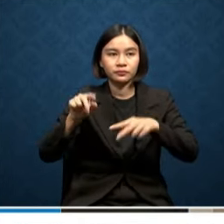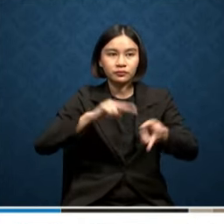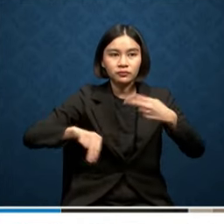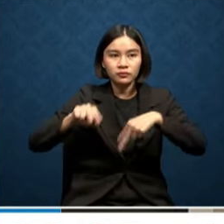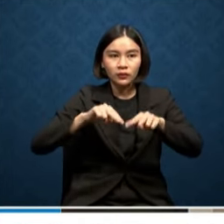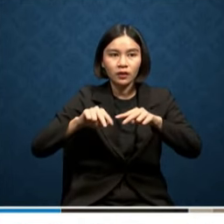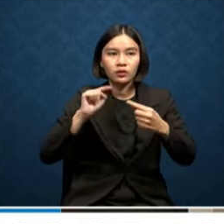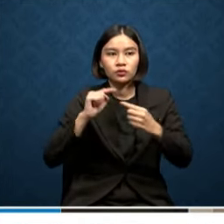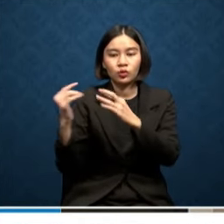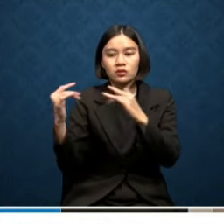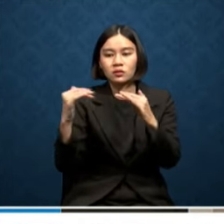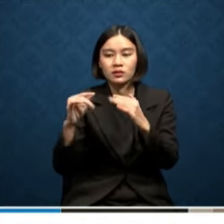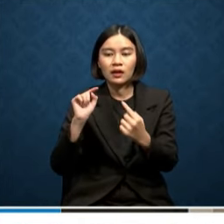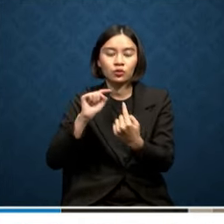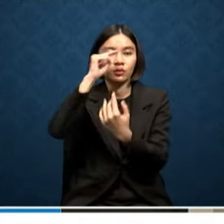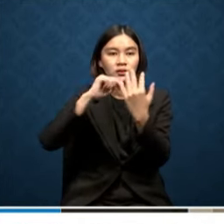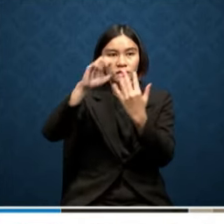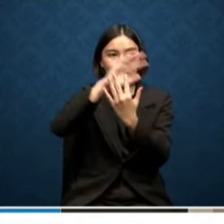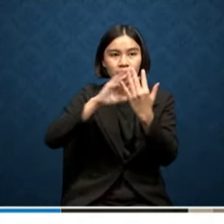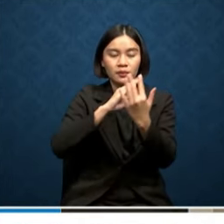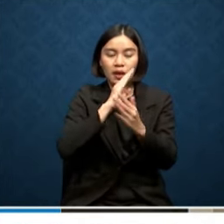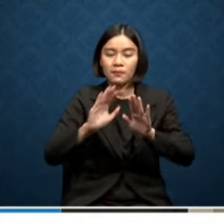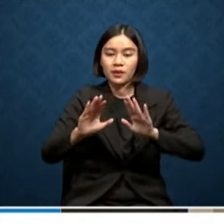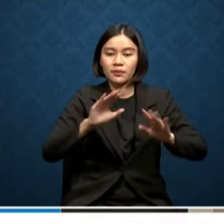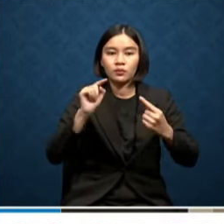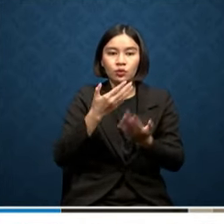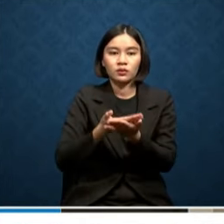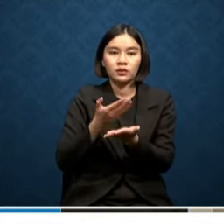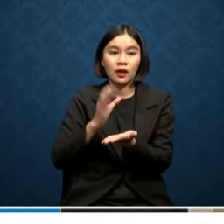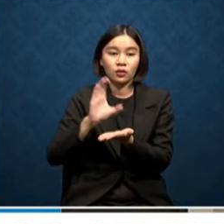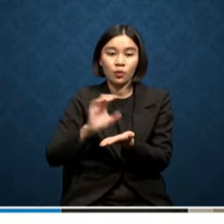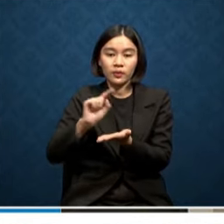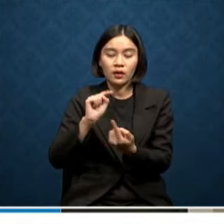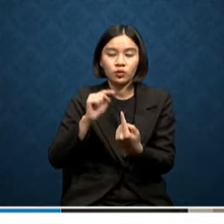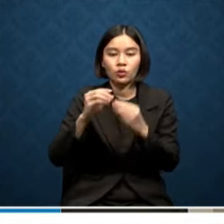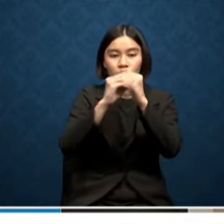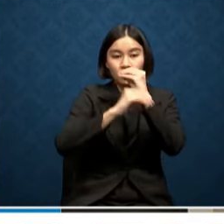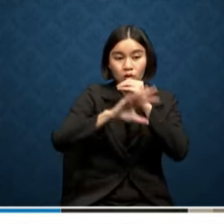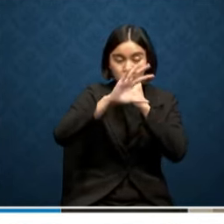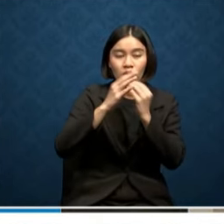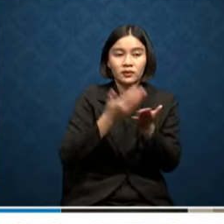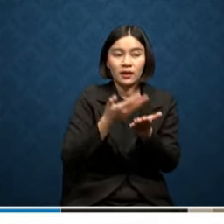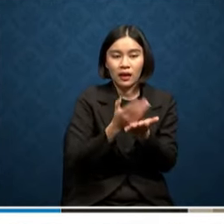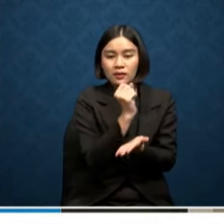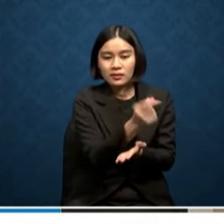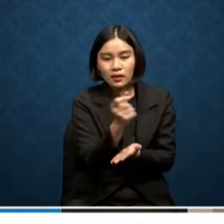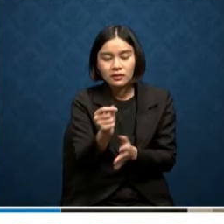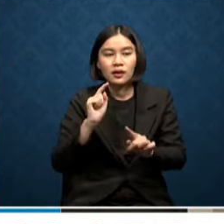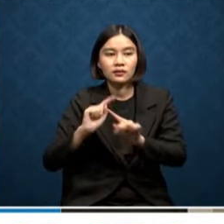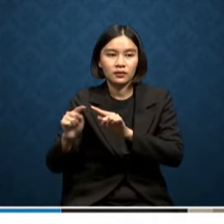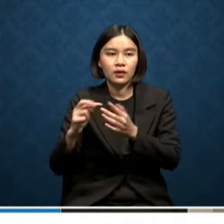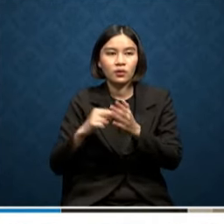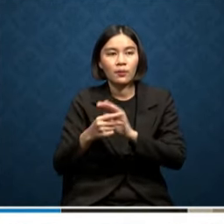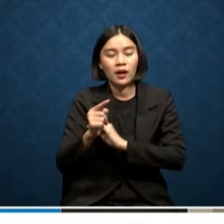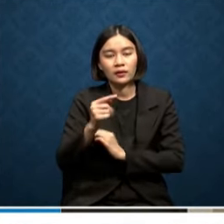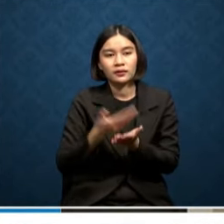ควบคุมการสื่อสารของประเทศนะคะเมื่อเทียบกับงบประมาณที่กสทช.ใช้เนี่ยซึ่งมีเป็นจำนว